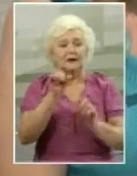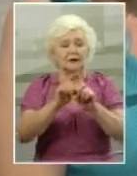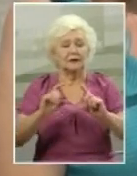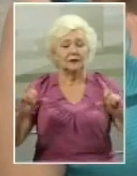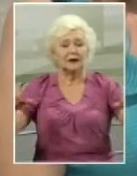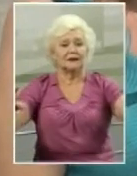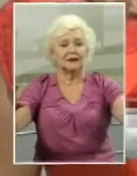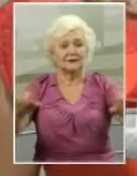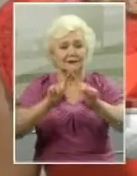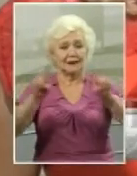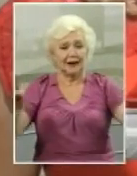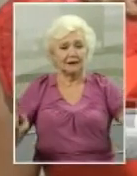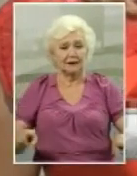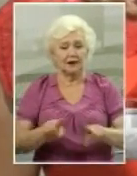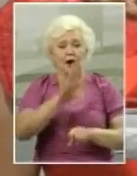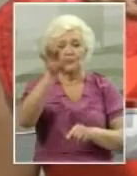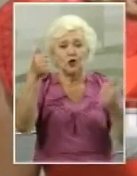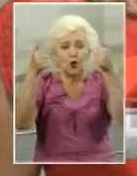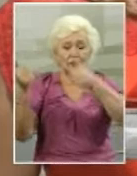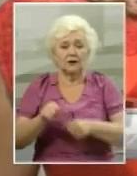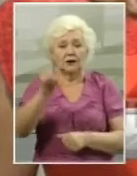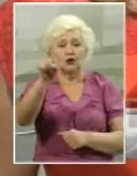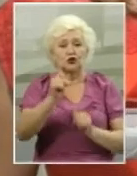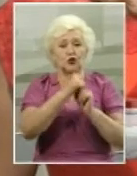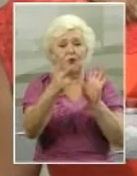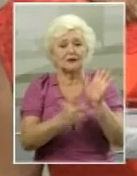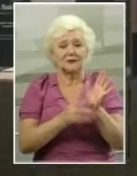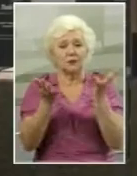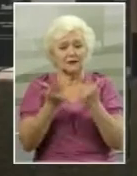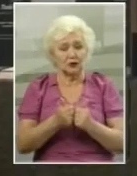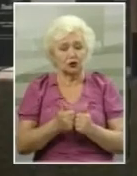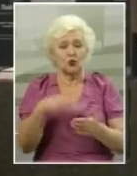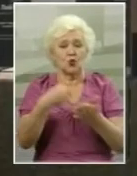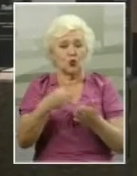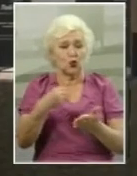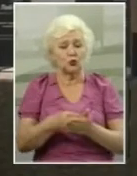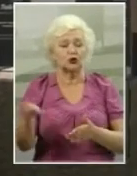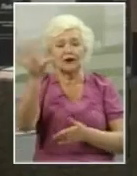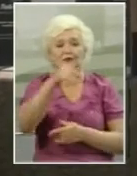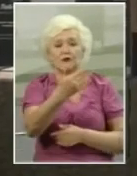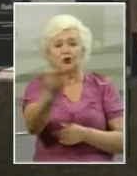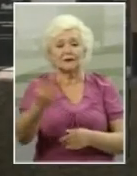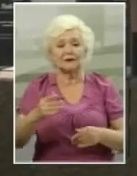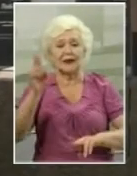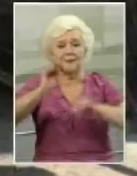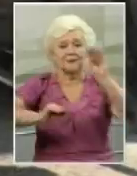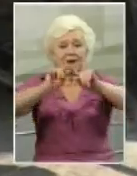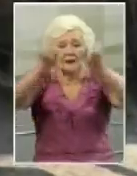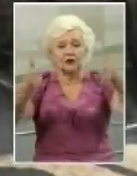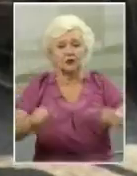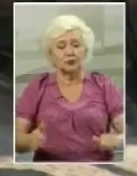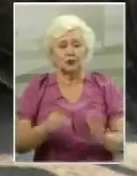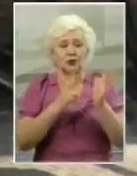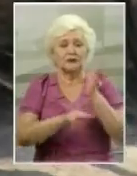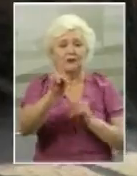на цей стенд. Всього фотографій 118 штук. Коштує все це споруда